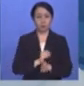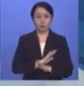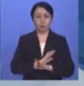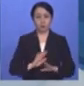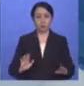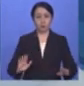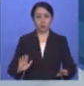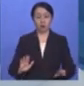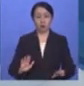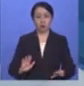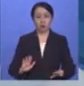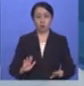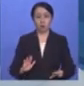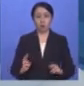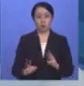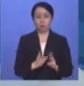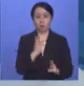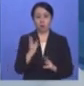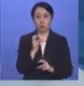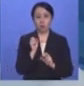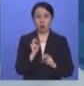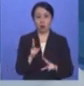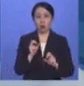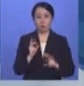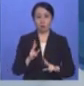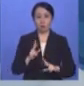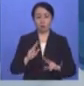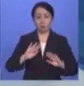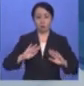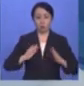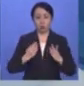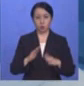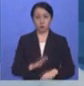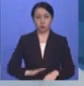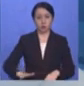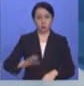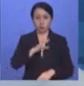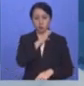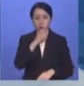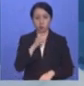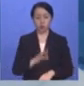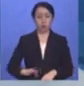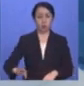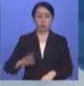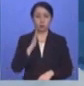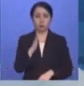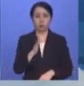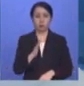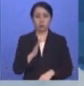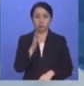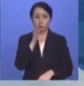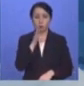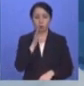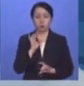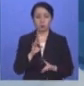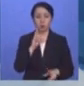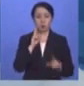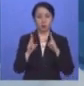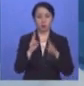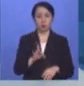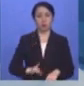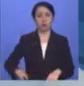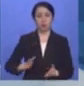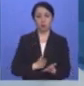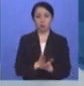не зарегистрировано. О состоянии пожароопасной обстановки на территории Северо-Казахстанской области на предстоящий период сообщили